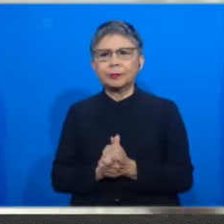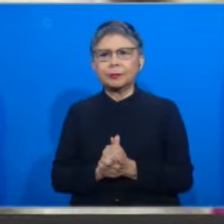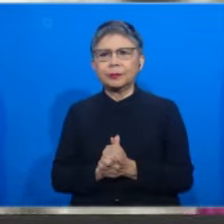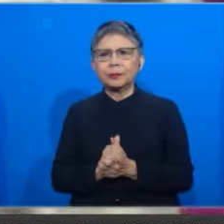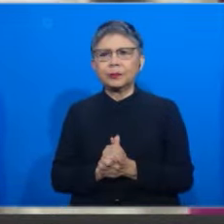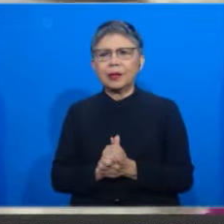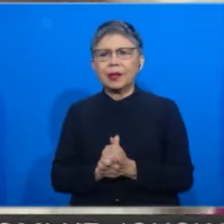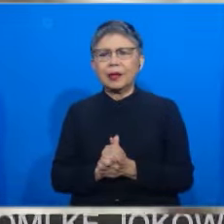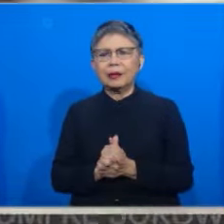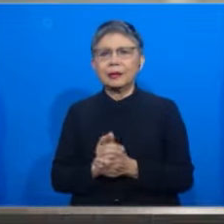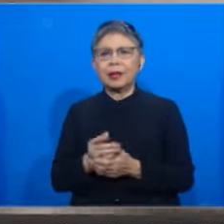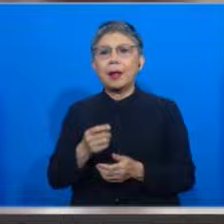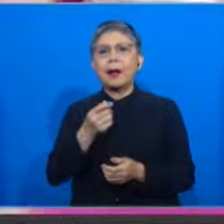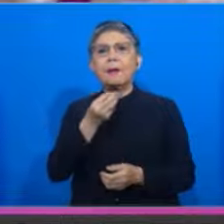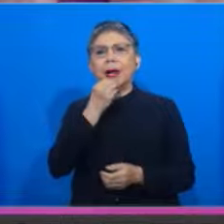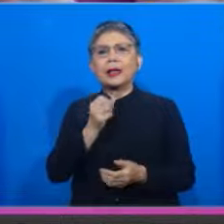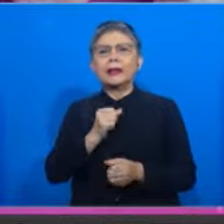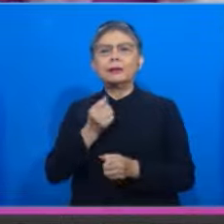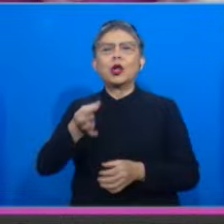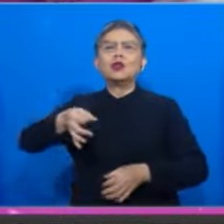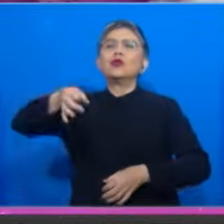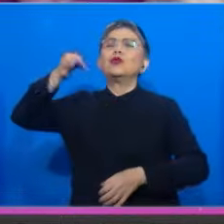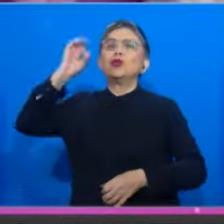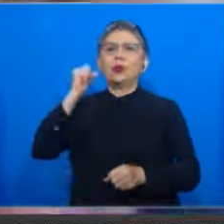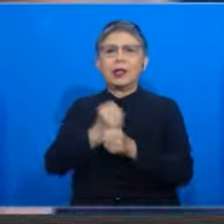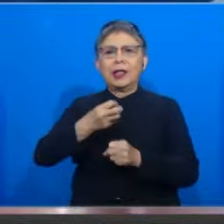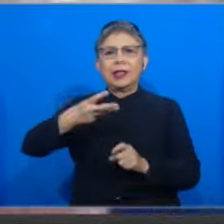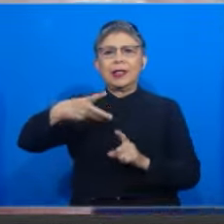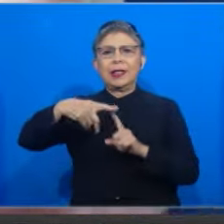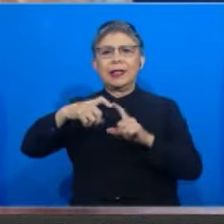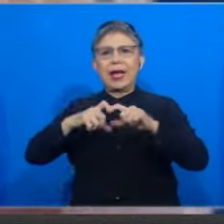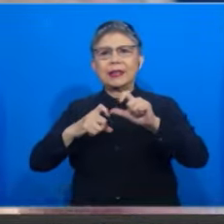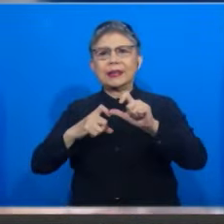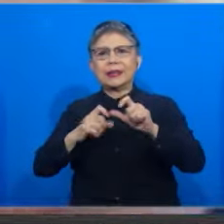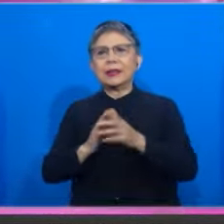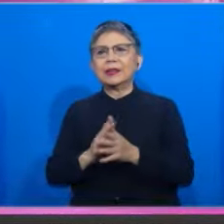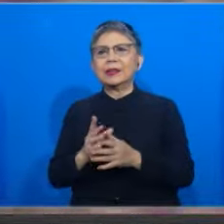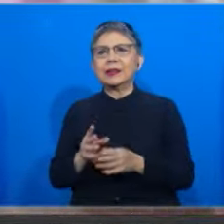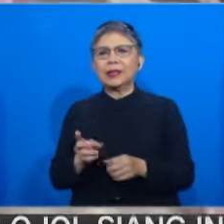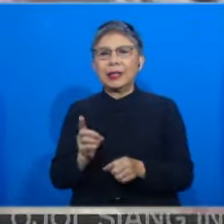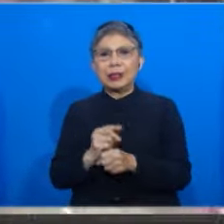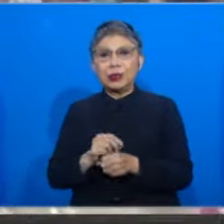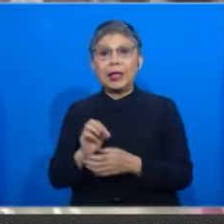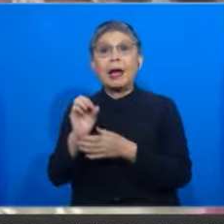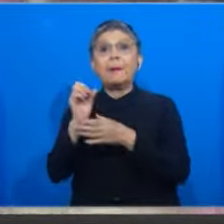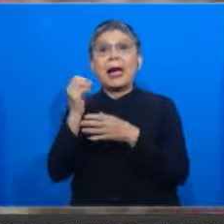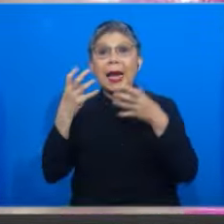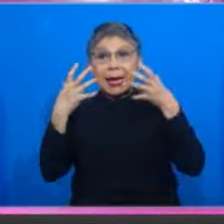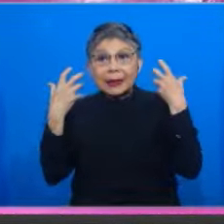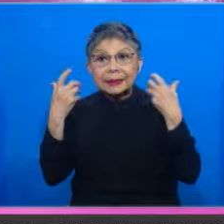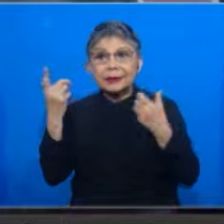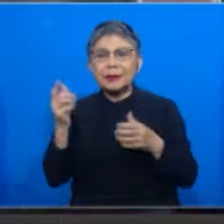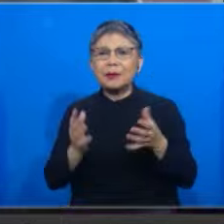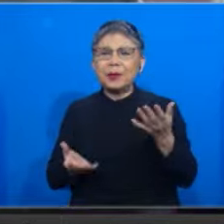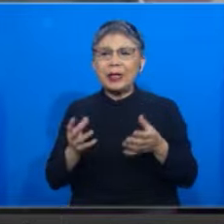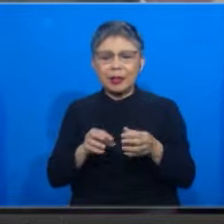Salah satu jajanan jadul, getas, kini tampil lebih bervariasi. Di tangan salah satu penjual di Malang, Jawa Timur, getas yang